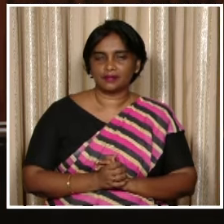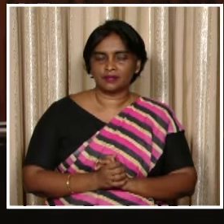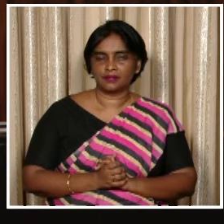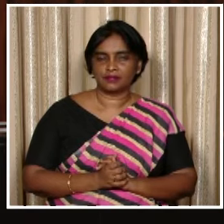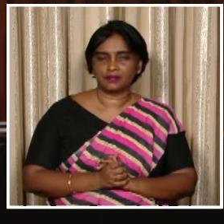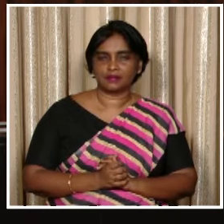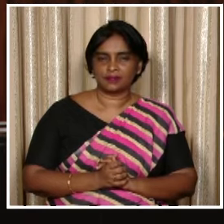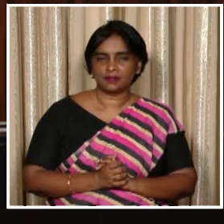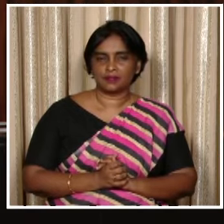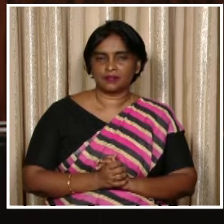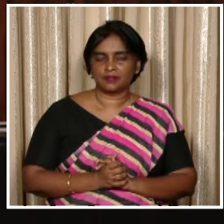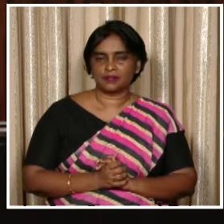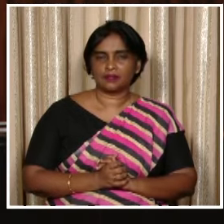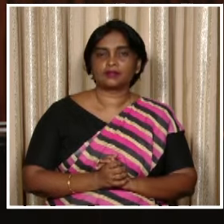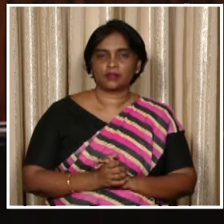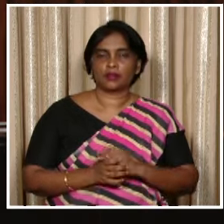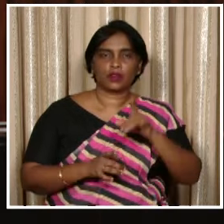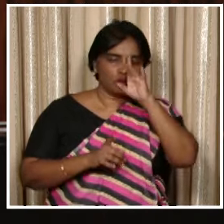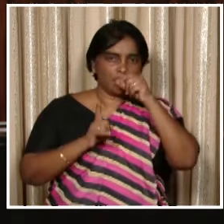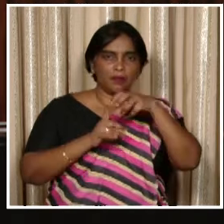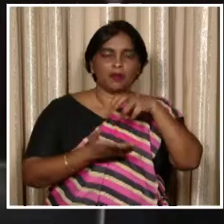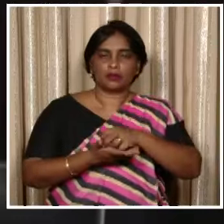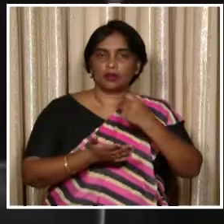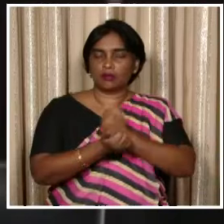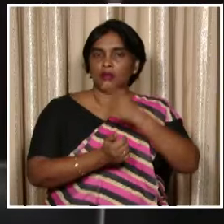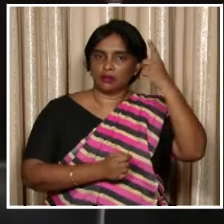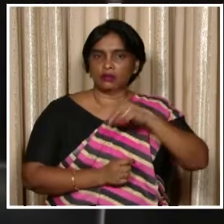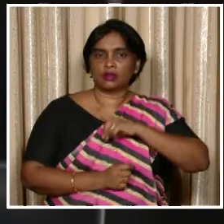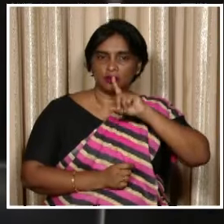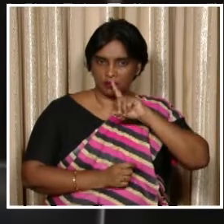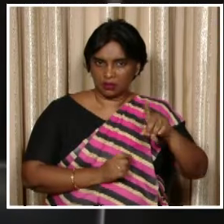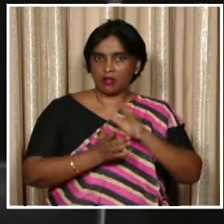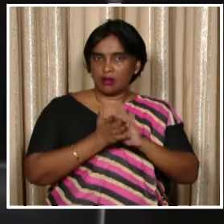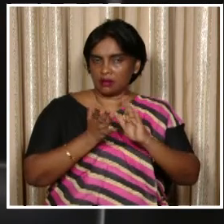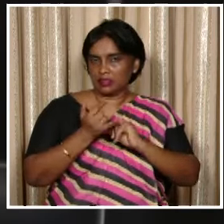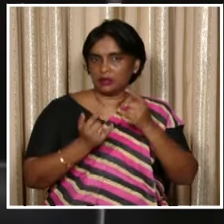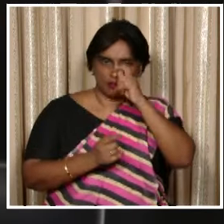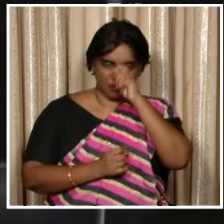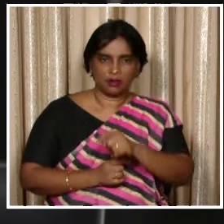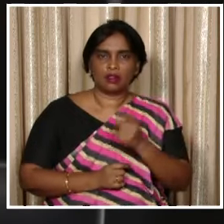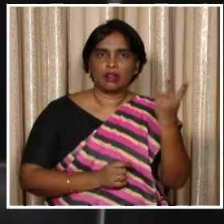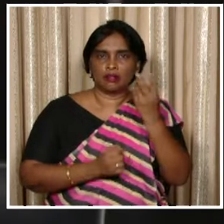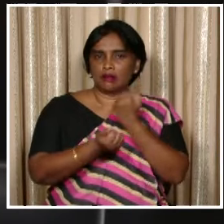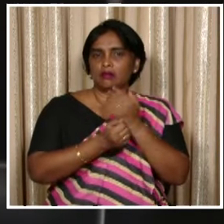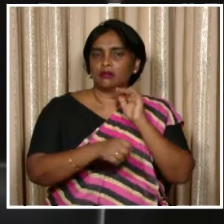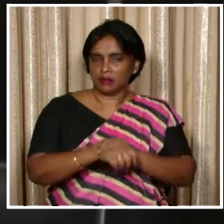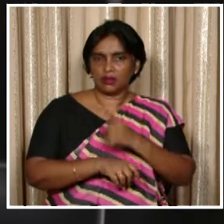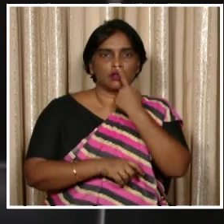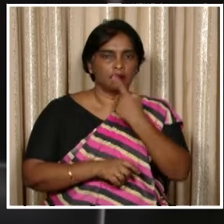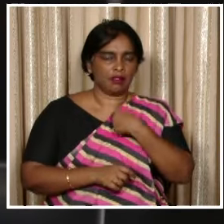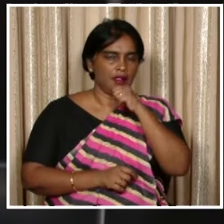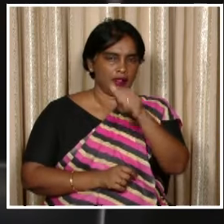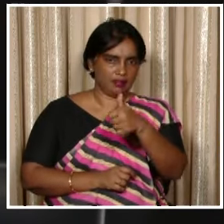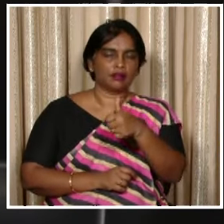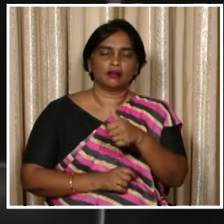මේ සම්බන්ධයෙන් අපි වයඹ පළාත බාර නියෝජ්‍ය පොලිස් පත්මට දැනුම් දීලා තියෙනවා. හර්ෂිත් සිලමැතුමා දෙන්නෙක් තමයි අත්තරමුල් රංජිත් ඔබතුමා කියපු කාරණේ